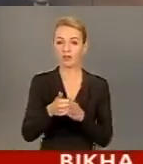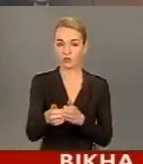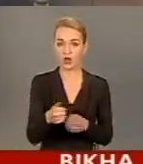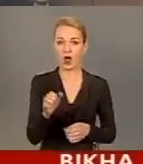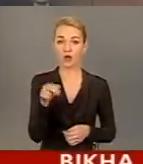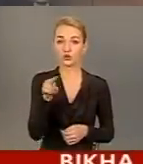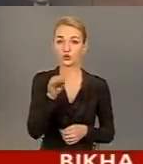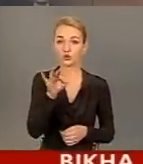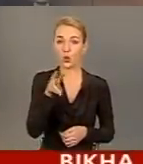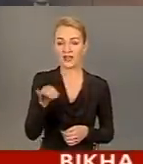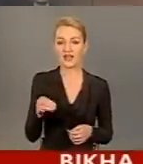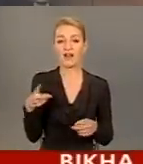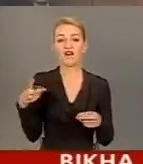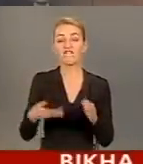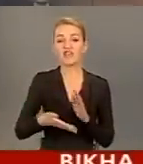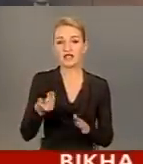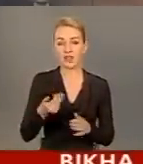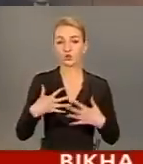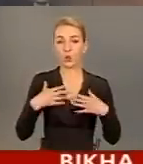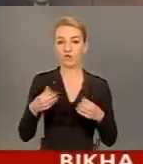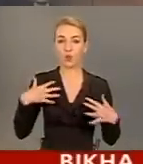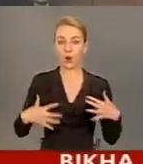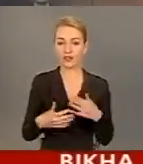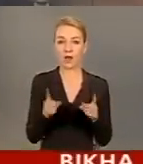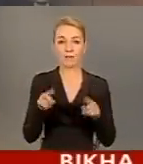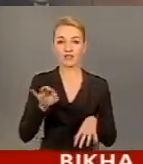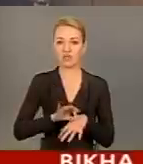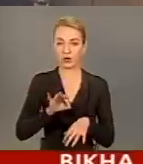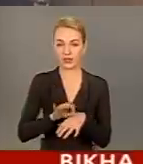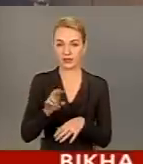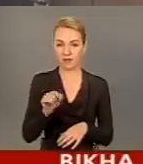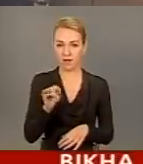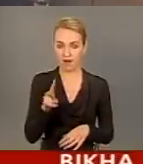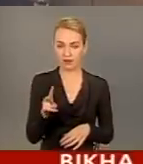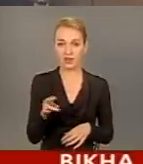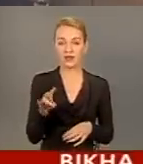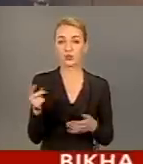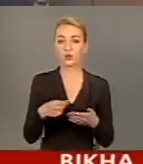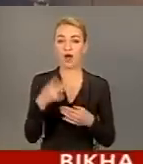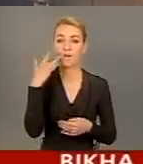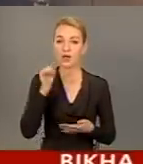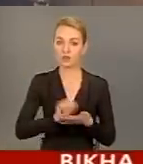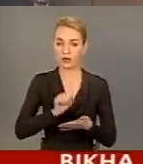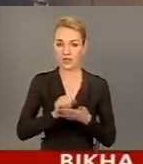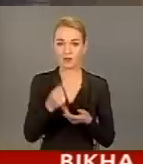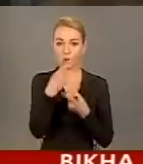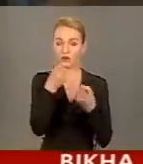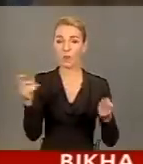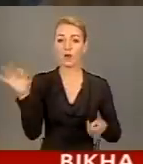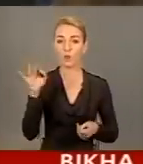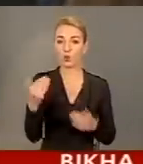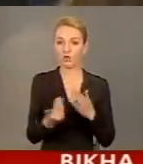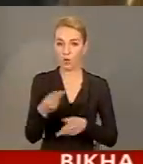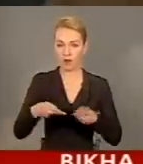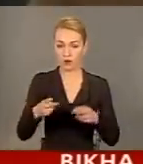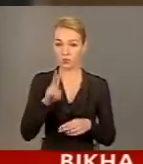Джолі вирізала здорові органи, аби не захворіти на рак. На сторінках американської преси акторка повідомила про нову операцію. Два роки